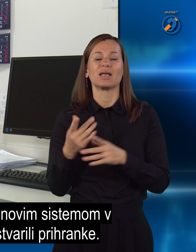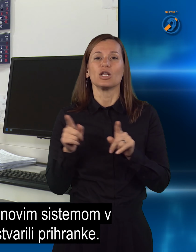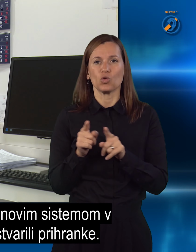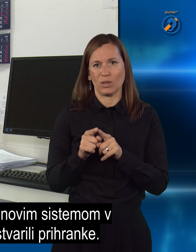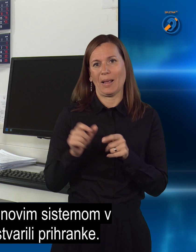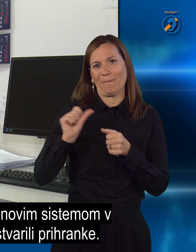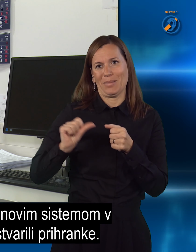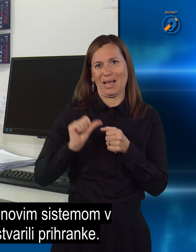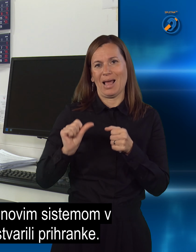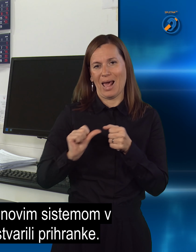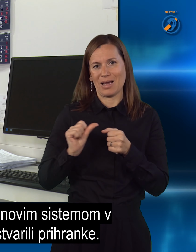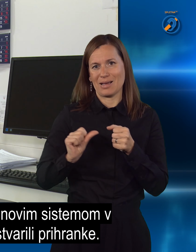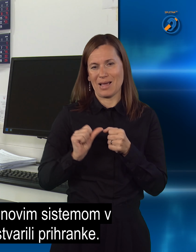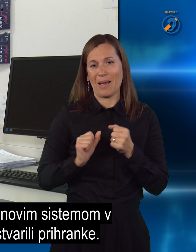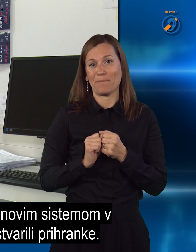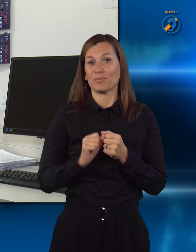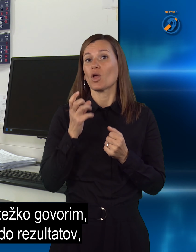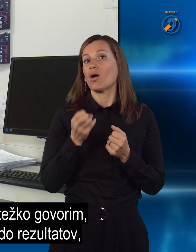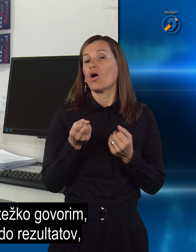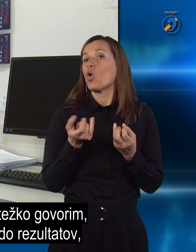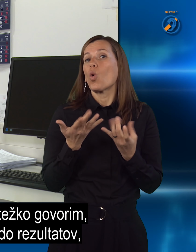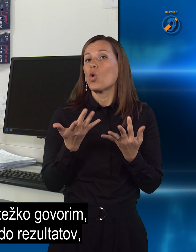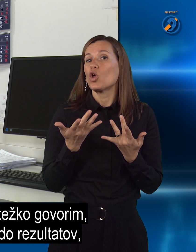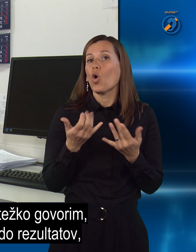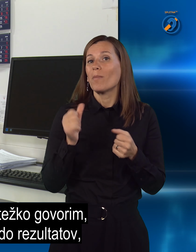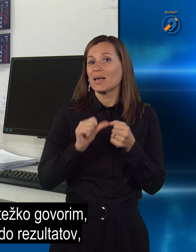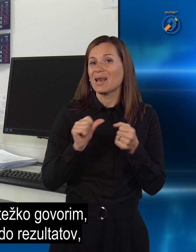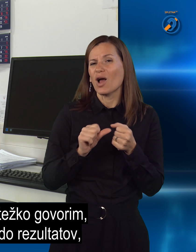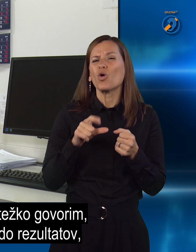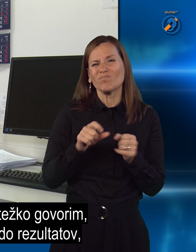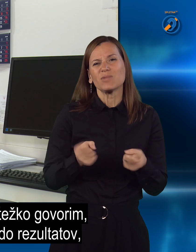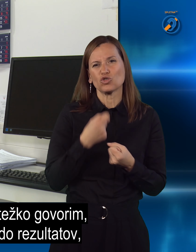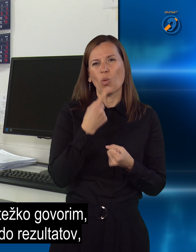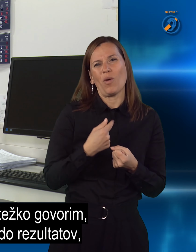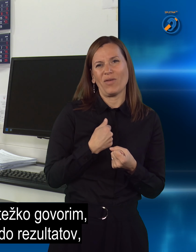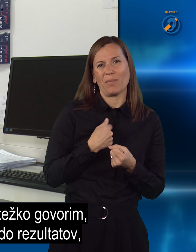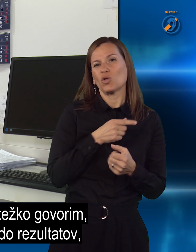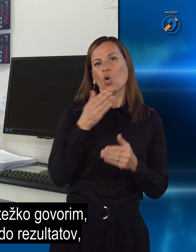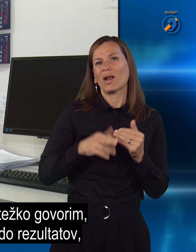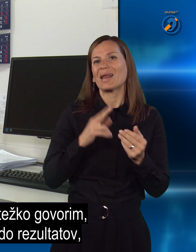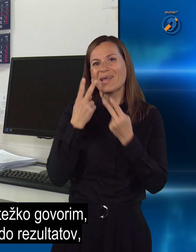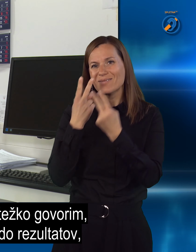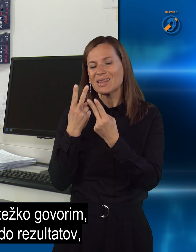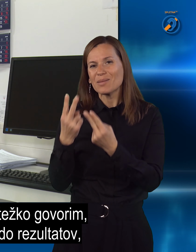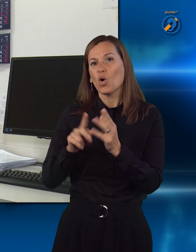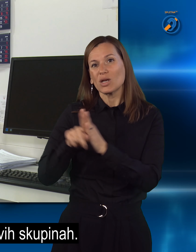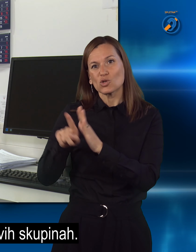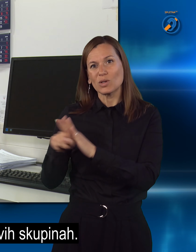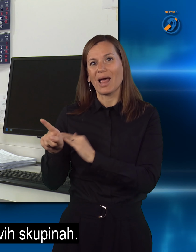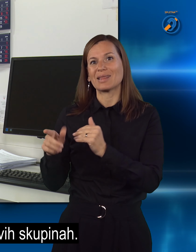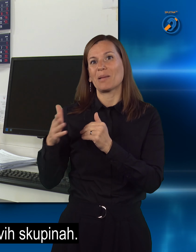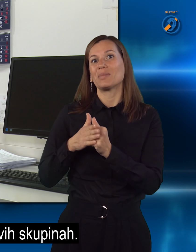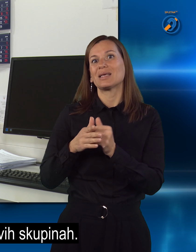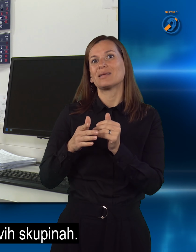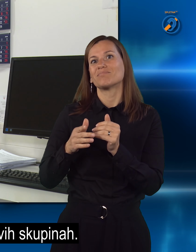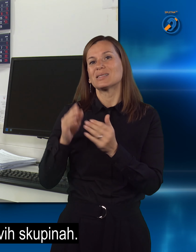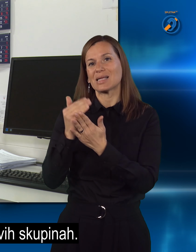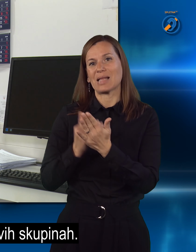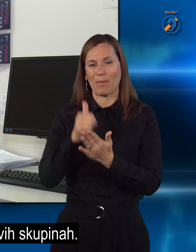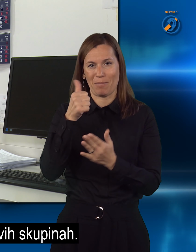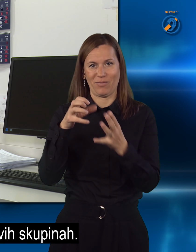ustvarili tudi prihranke. Zdaj, v oceni prihrankov težko govorimo, dokler ne pridemo do rezultatov, do seznama